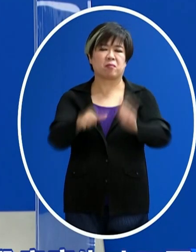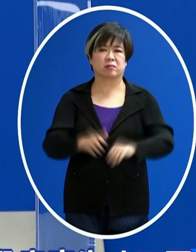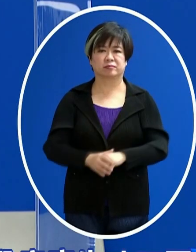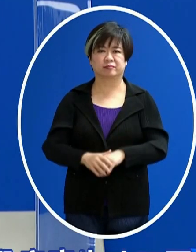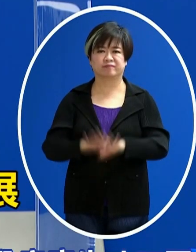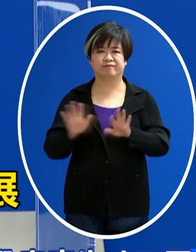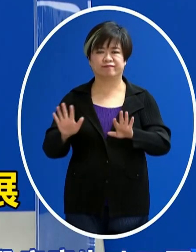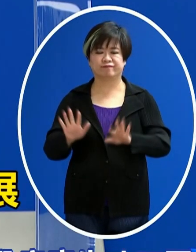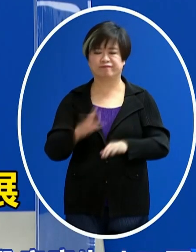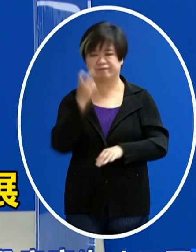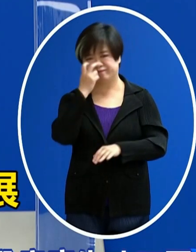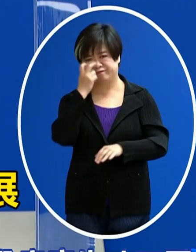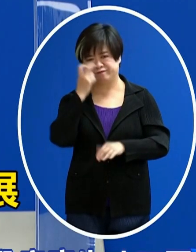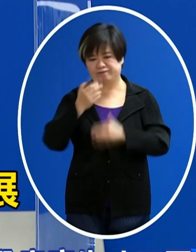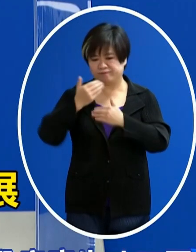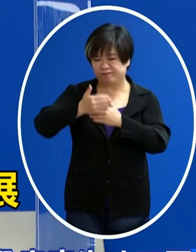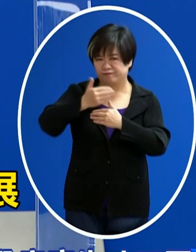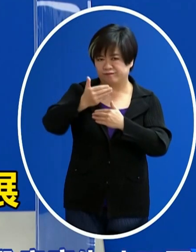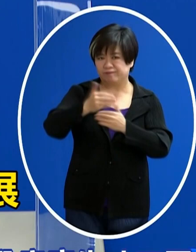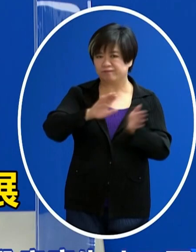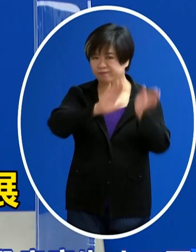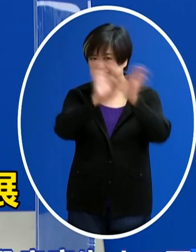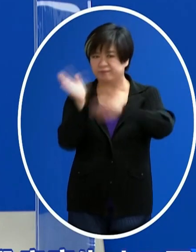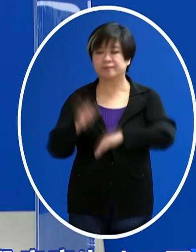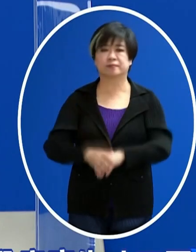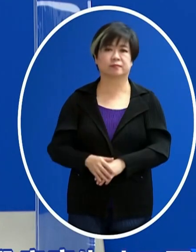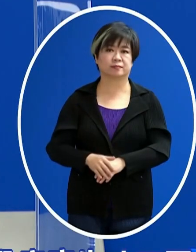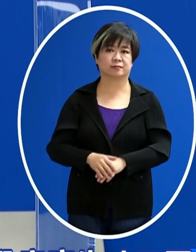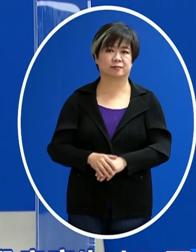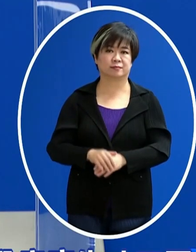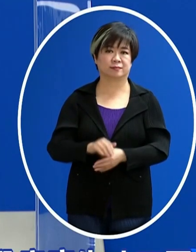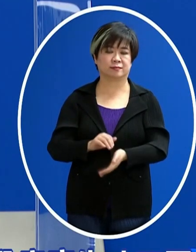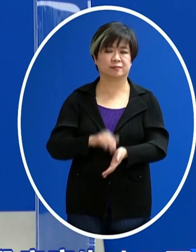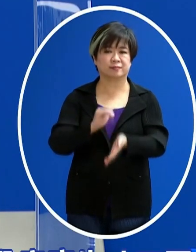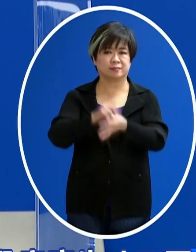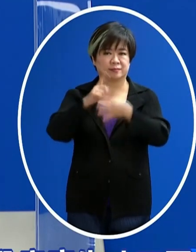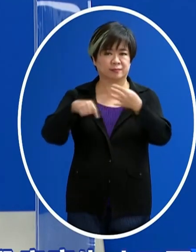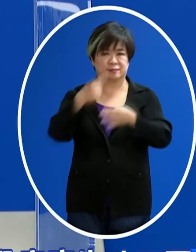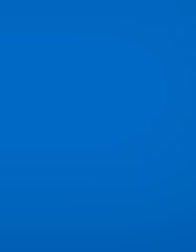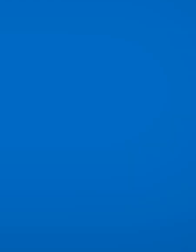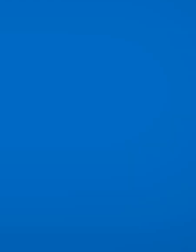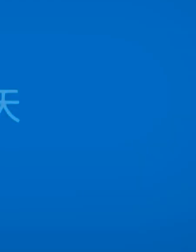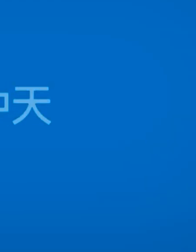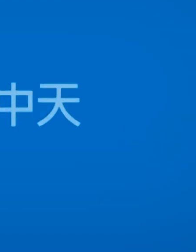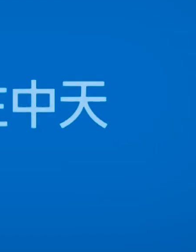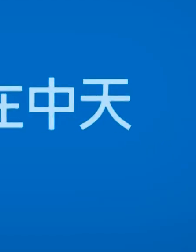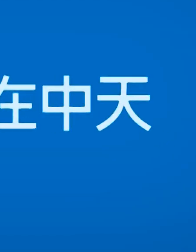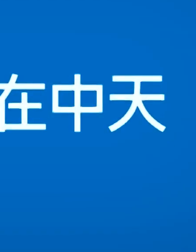讲，我们会观察整个事件后续的一个发展，医师这边会再来做处理。